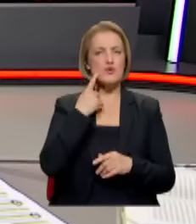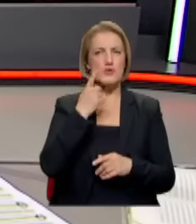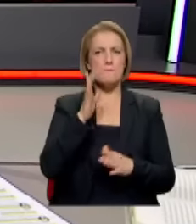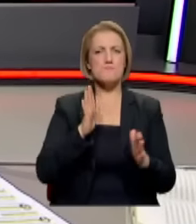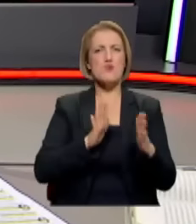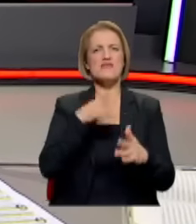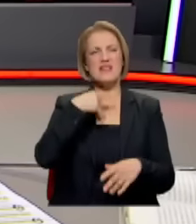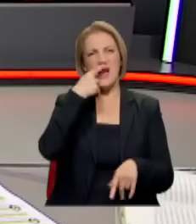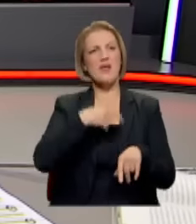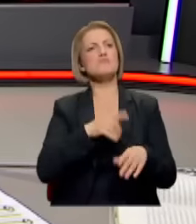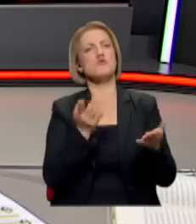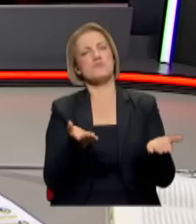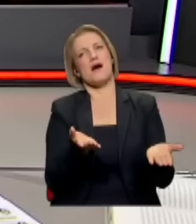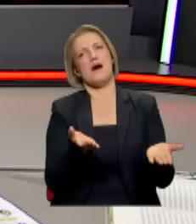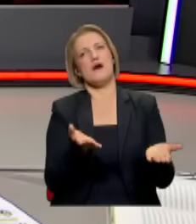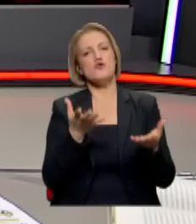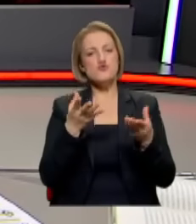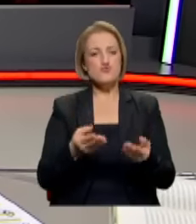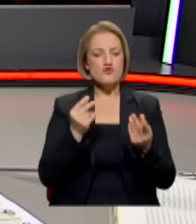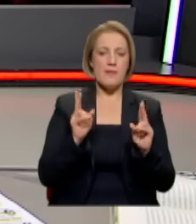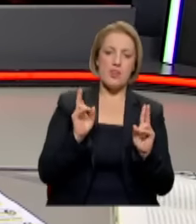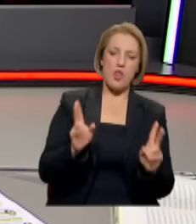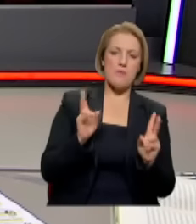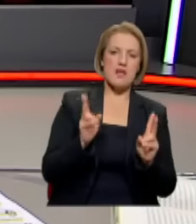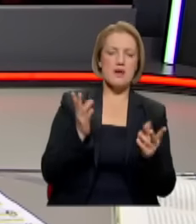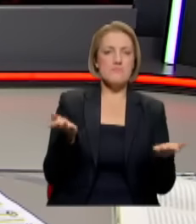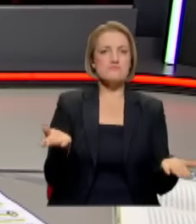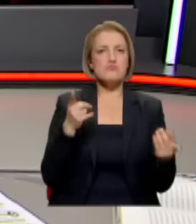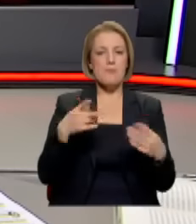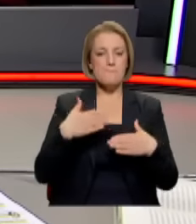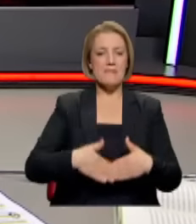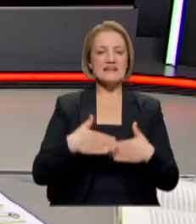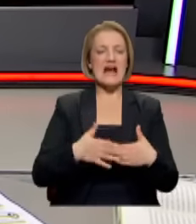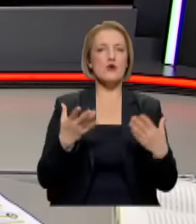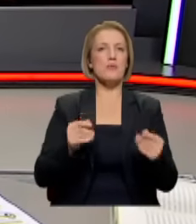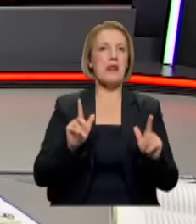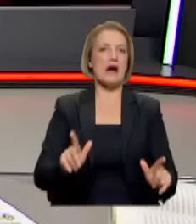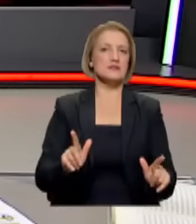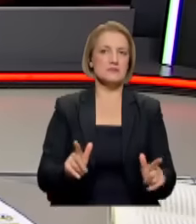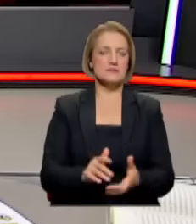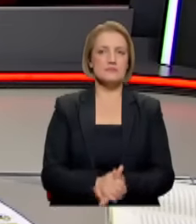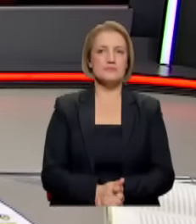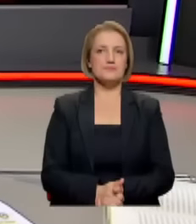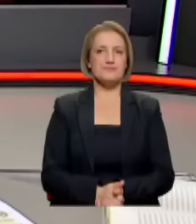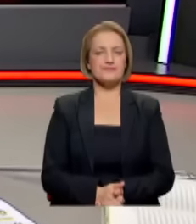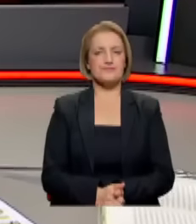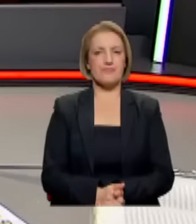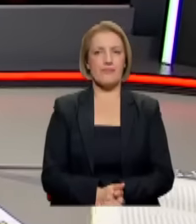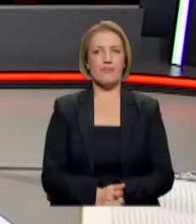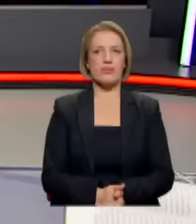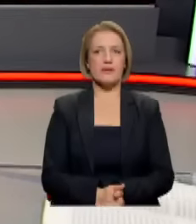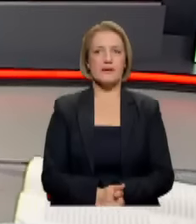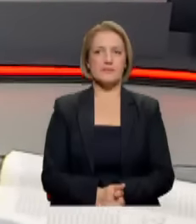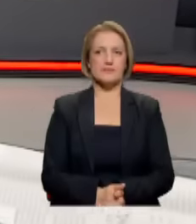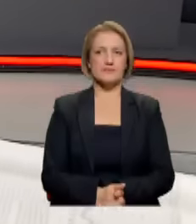muhalefet İnanamıyorum ya yumuşamayan Ya bunun bir pazarlığı olur ya Evet efendim